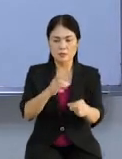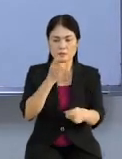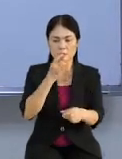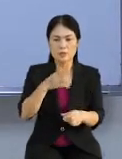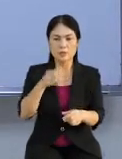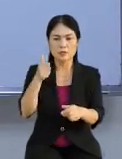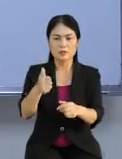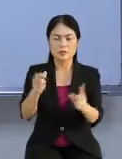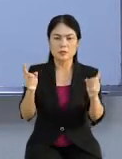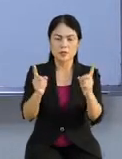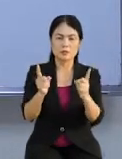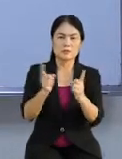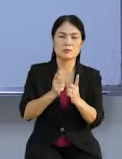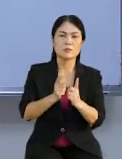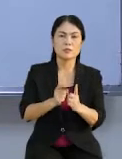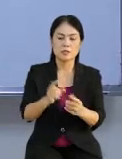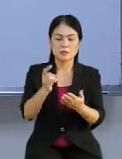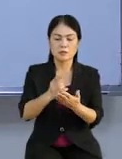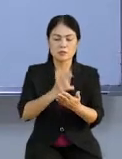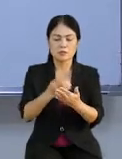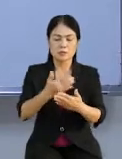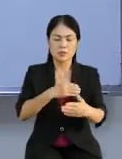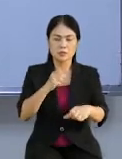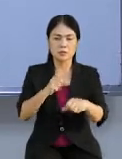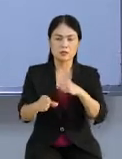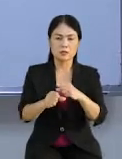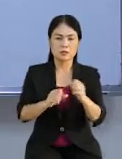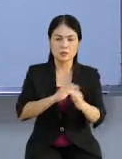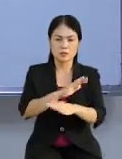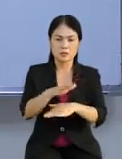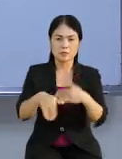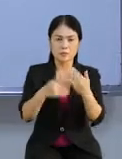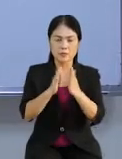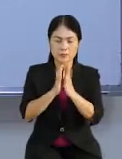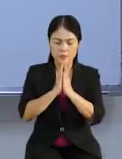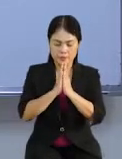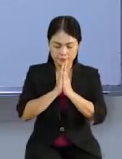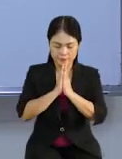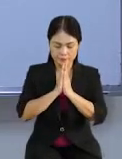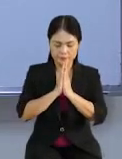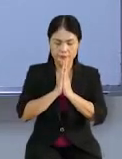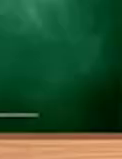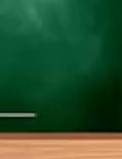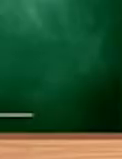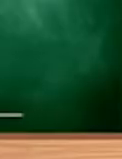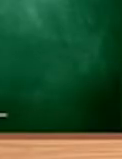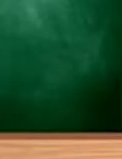cài dương nâng chụp nha nâng không mê riêng cài bằng toàn tiệt bạc xong ọc côn xong chùm rịp liền.